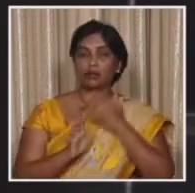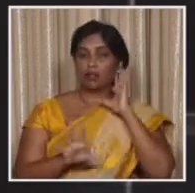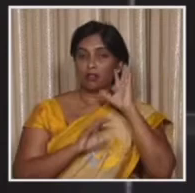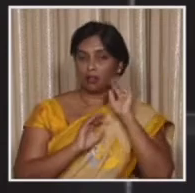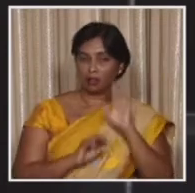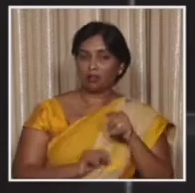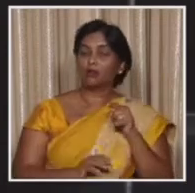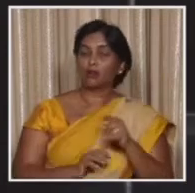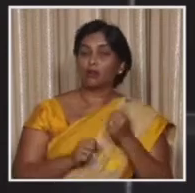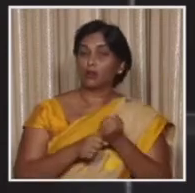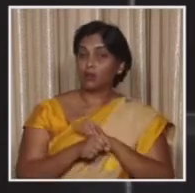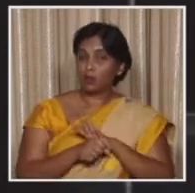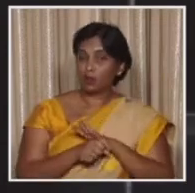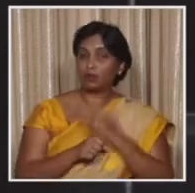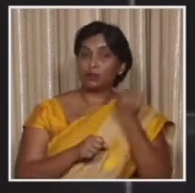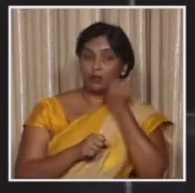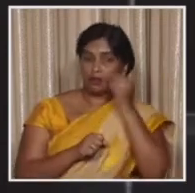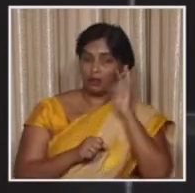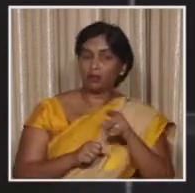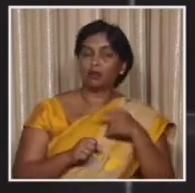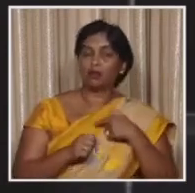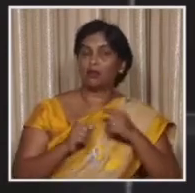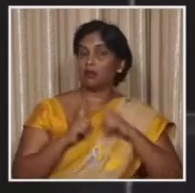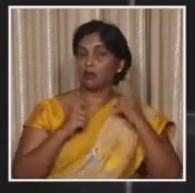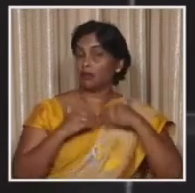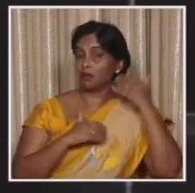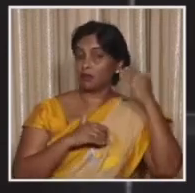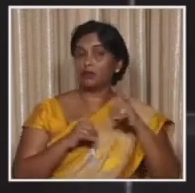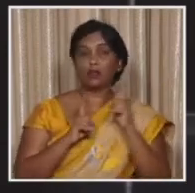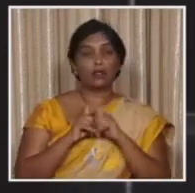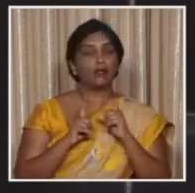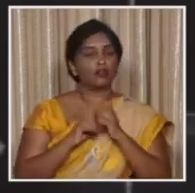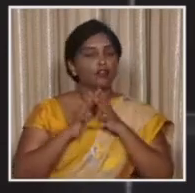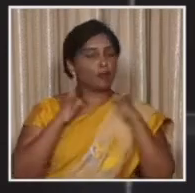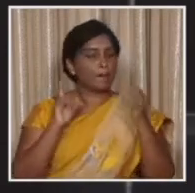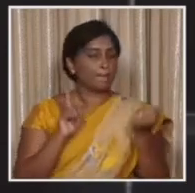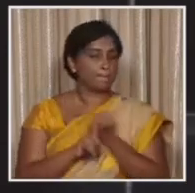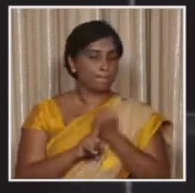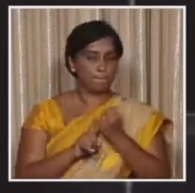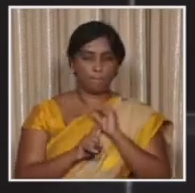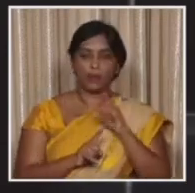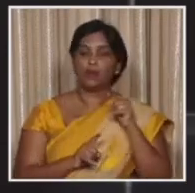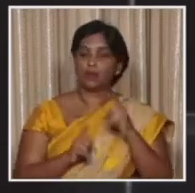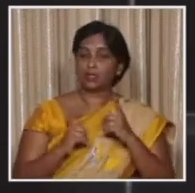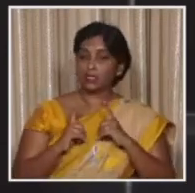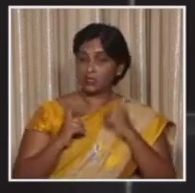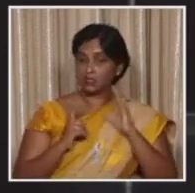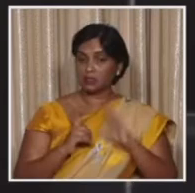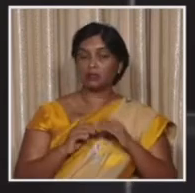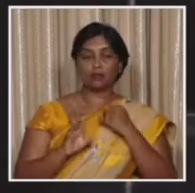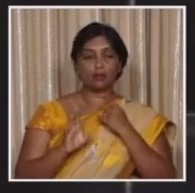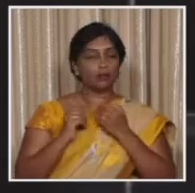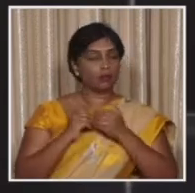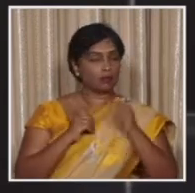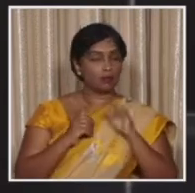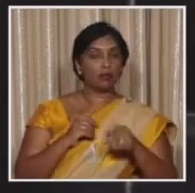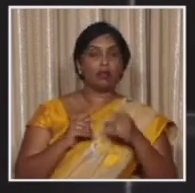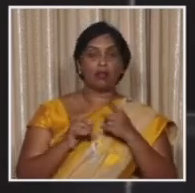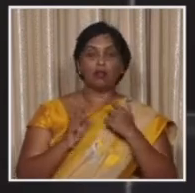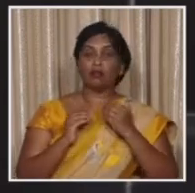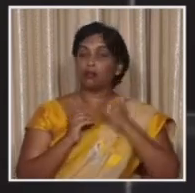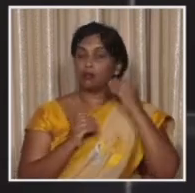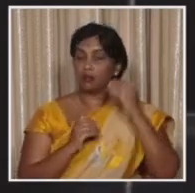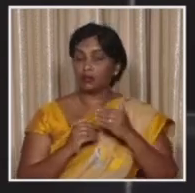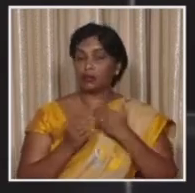ලැබෙනවා. COVID-19 වසංගතයෙන් අපි අනාගත පරපුරේ අධ්‍යාපනයට ලොකු බලපෑමක් වුණා. අප ජීවත් වන සියවසට මෙන්ම